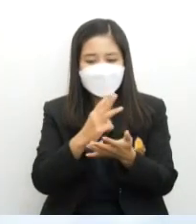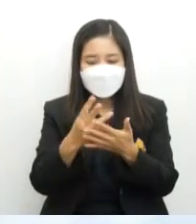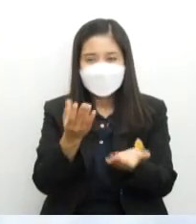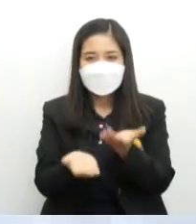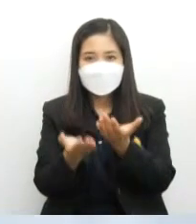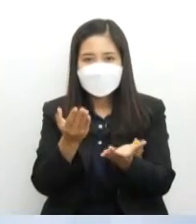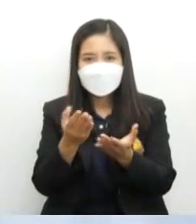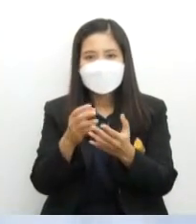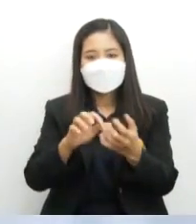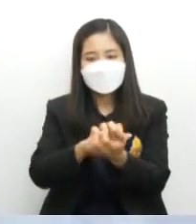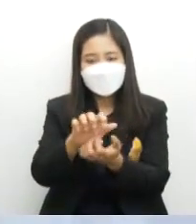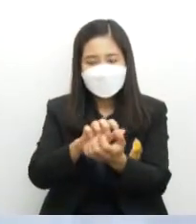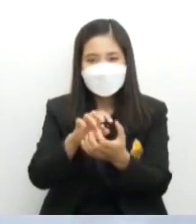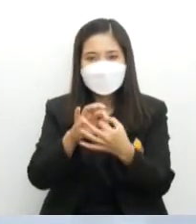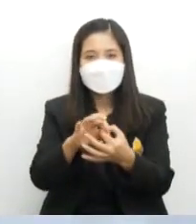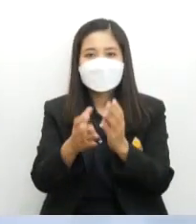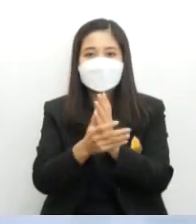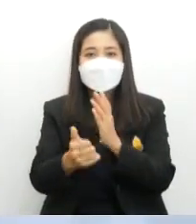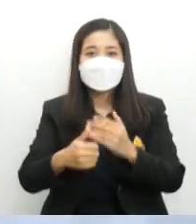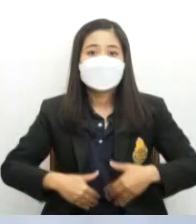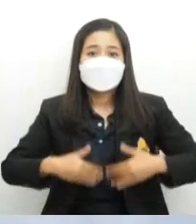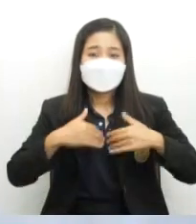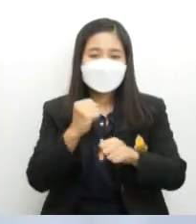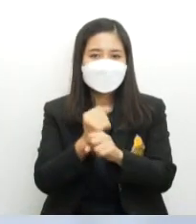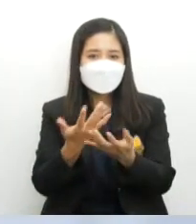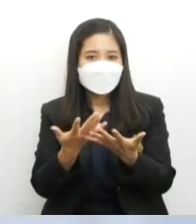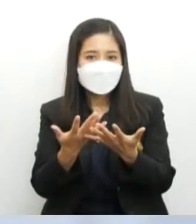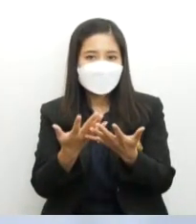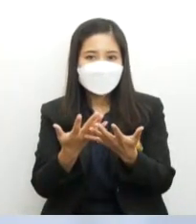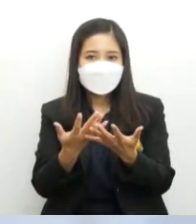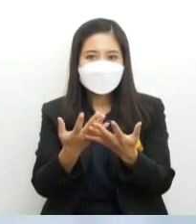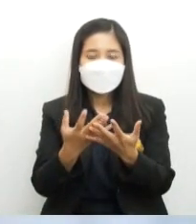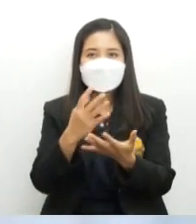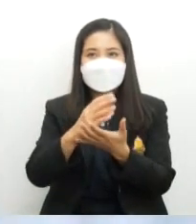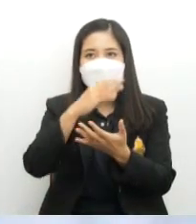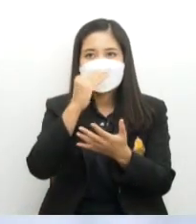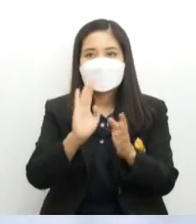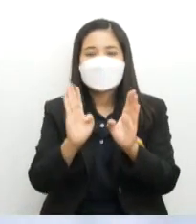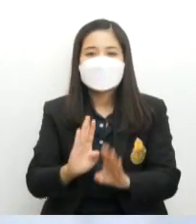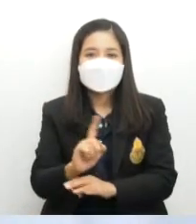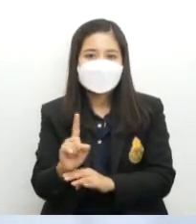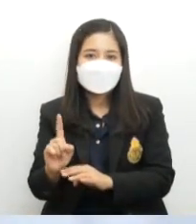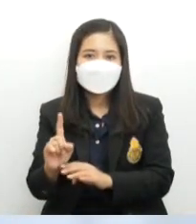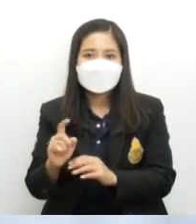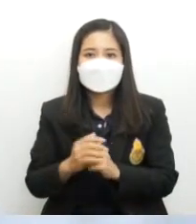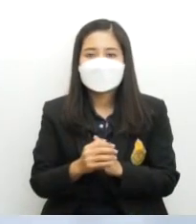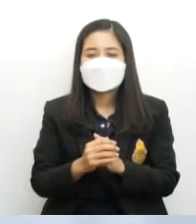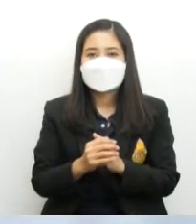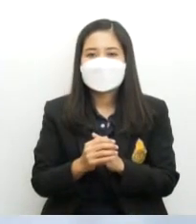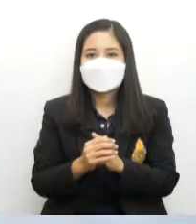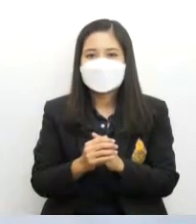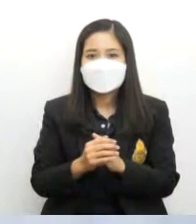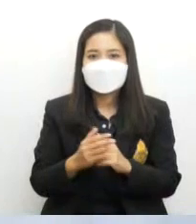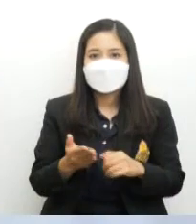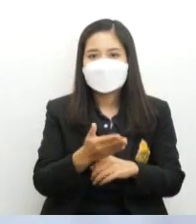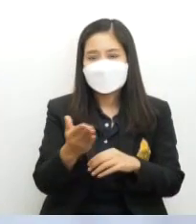คนอื่นได้มีอาชีพการงานที่ดีได้นั่นคือความปรารถนาขั้นพื้นฐานเราจึงมีการศึกษาขั้นพื้